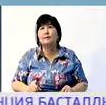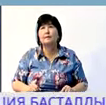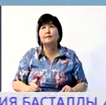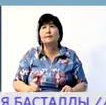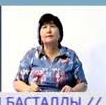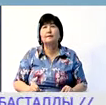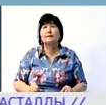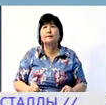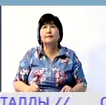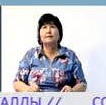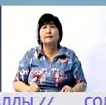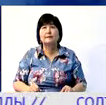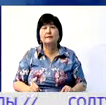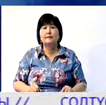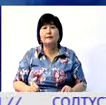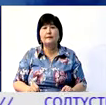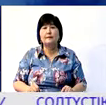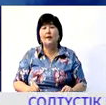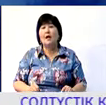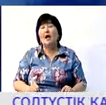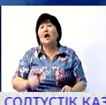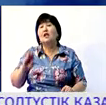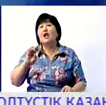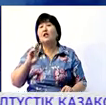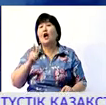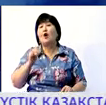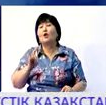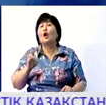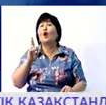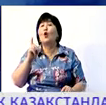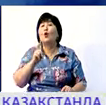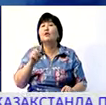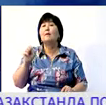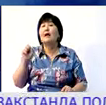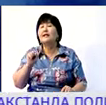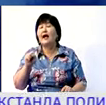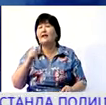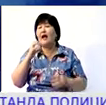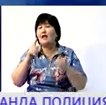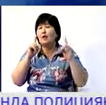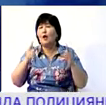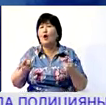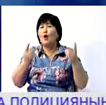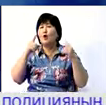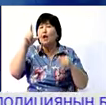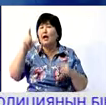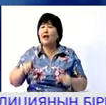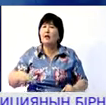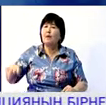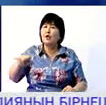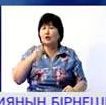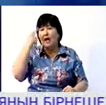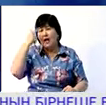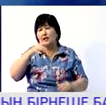Досхан Сәтбай, Қызылорда телеарнасы. Жаңақорған ауданында Хусамадин әс-Сығнақи әлем таныған ұлы ғұлама атты республикалық